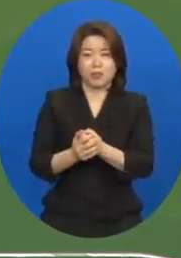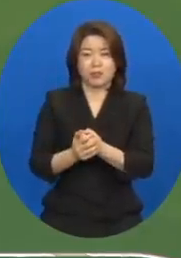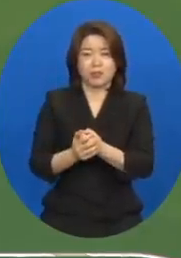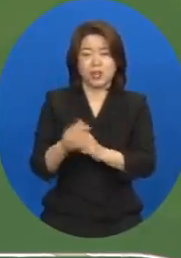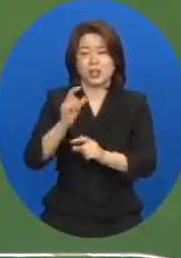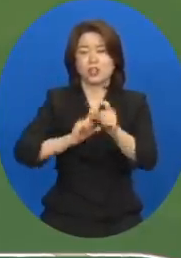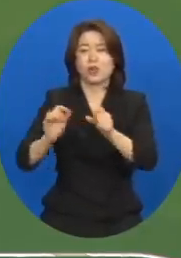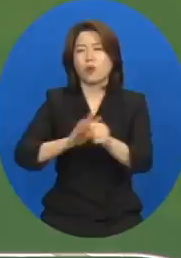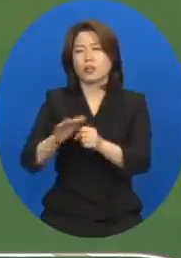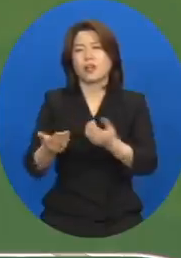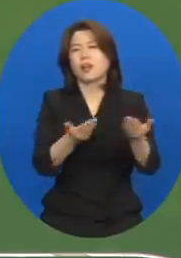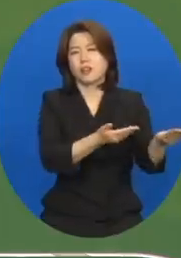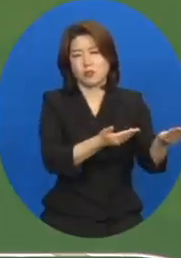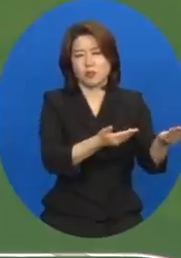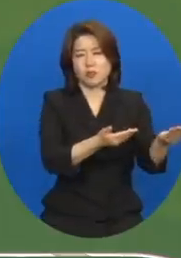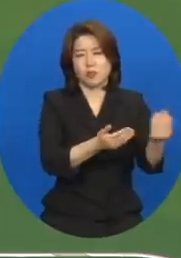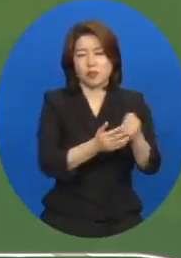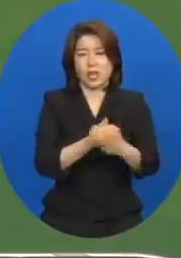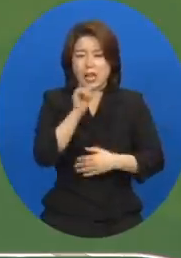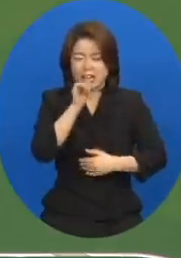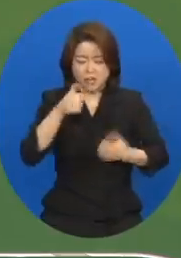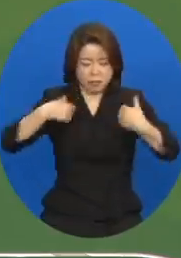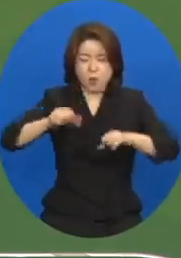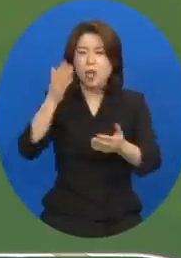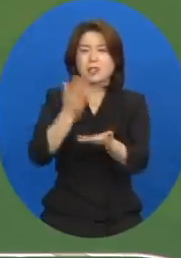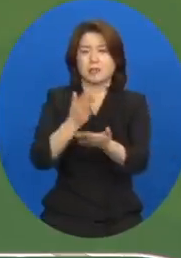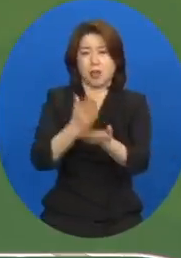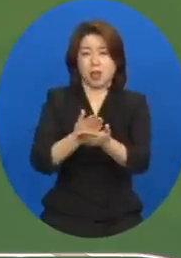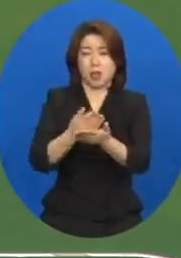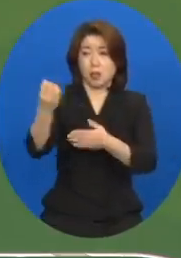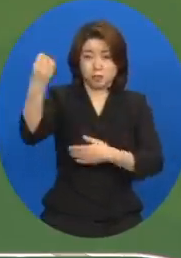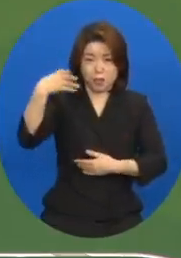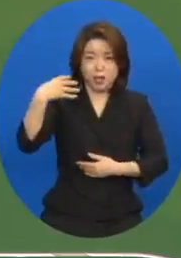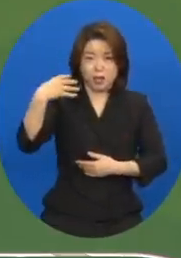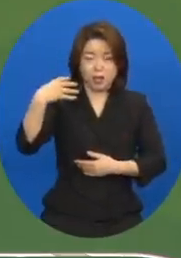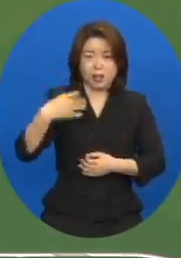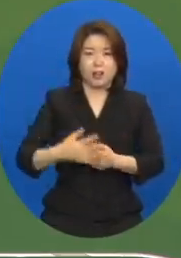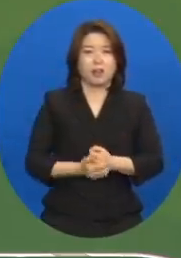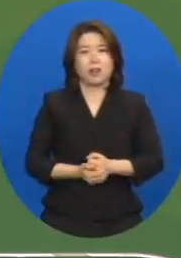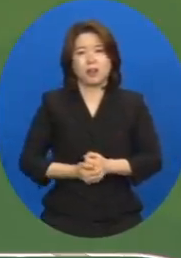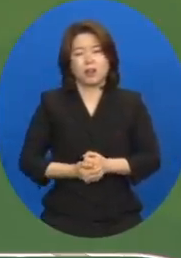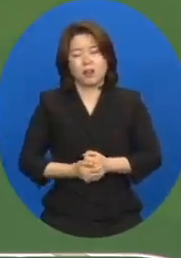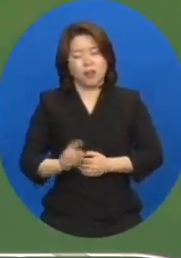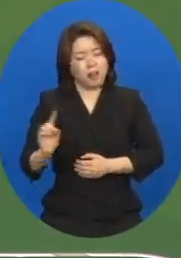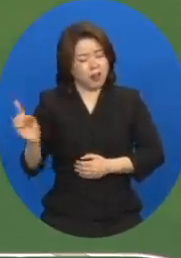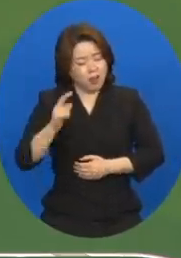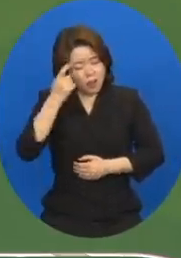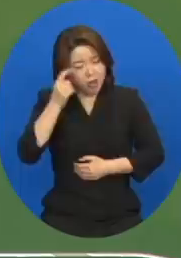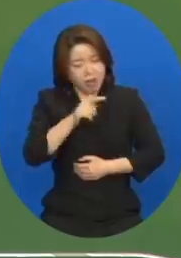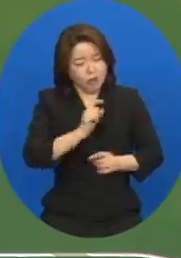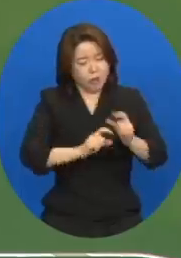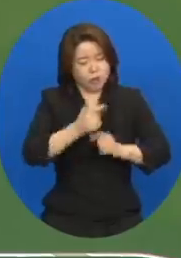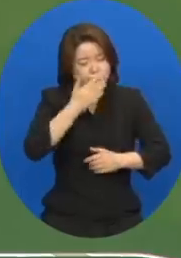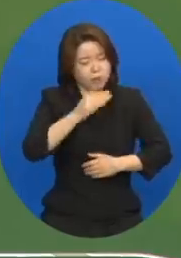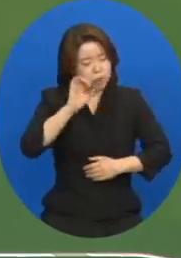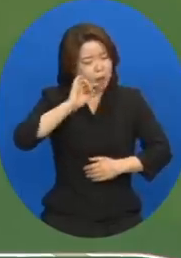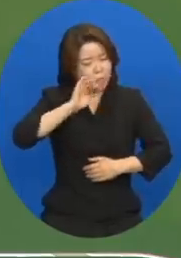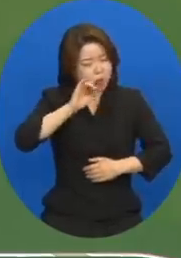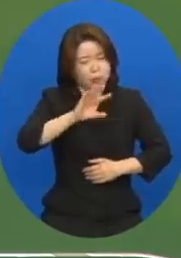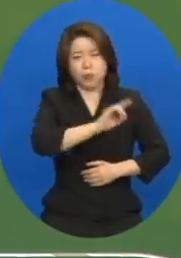더 사랑하라. 절대 포기하지 말라는 거야. 아무리 생각해도 더 이상 가능성이